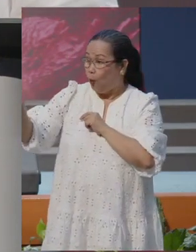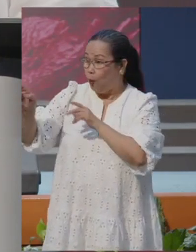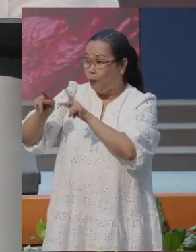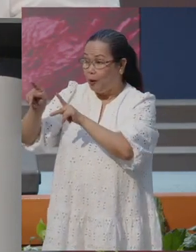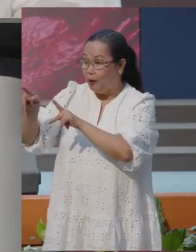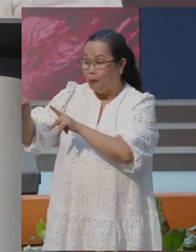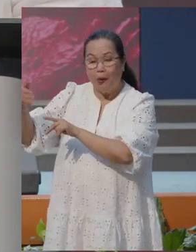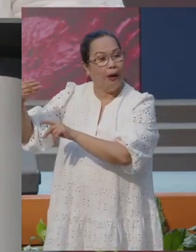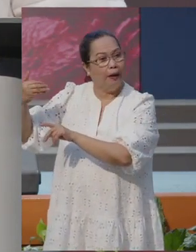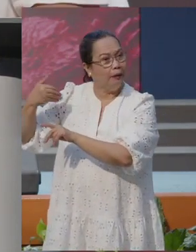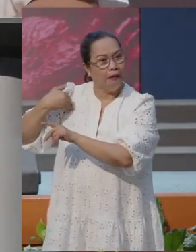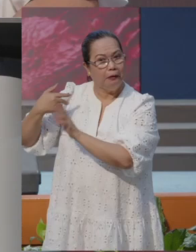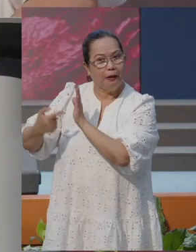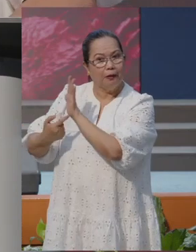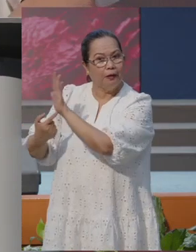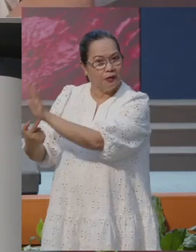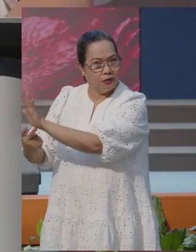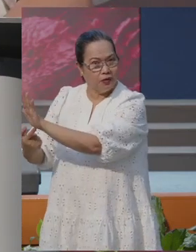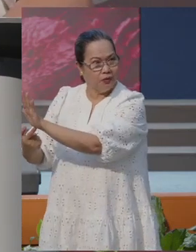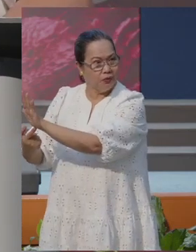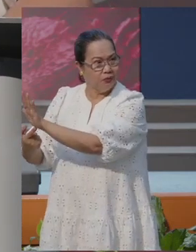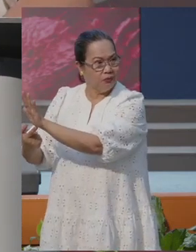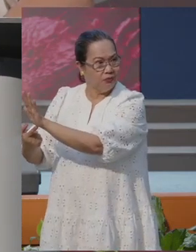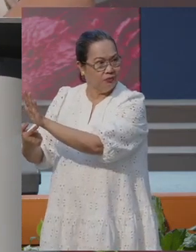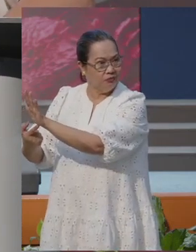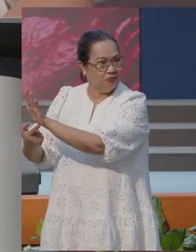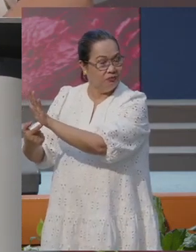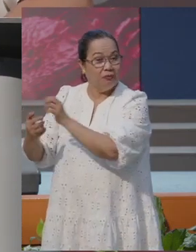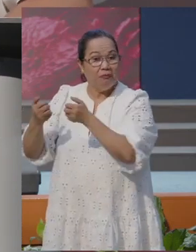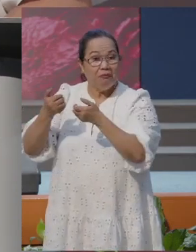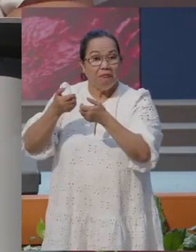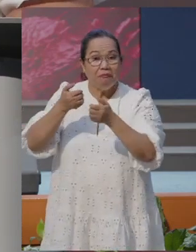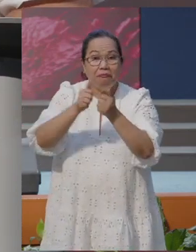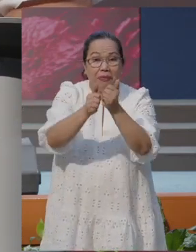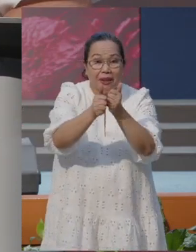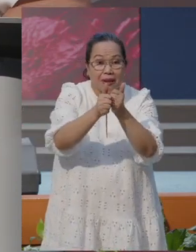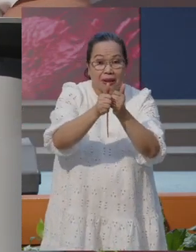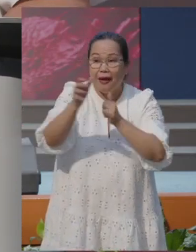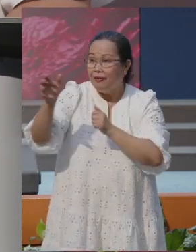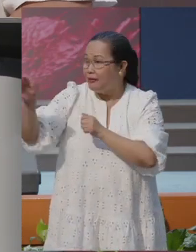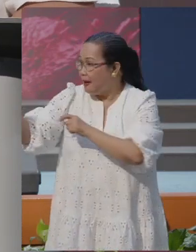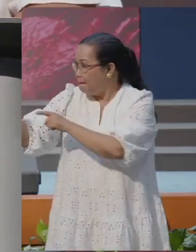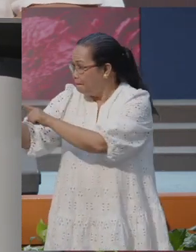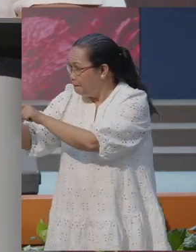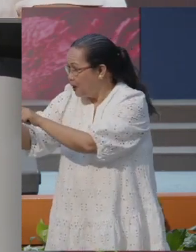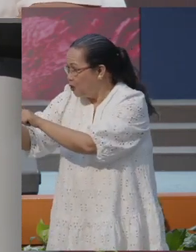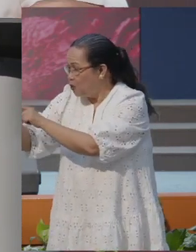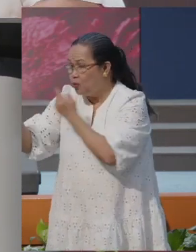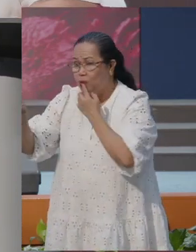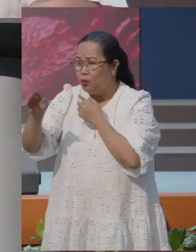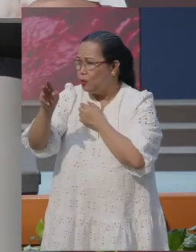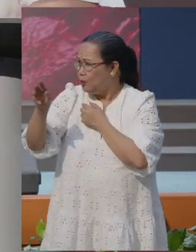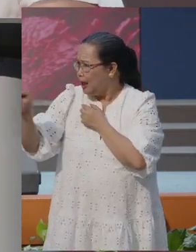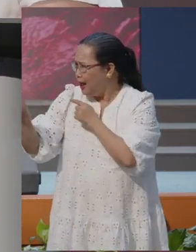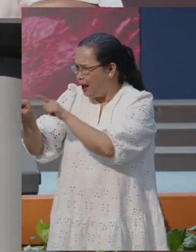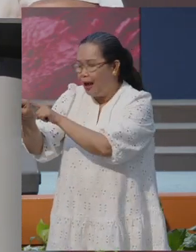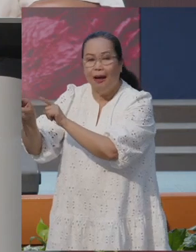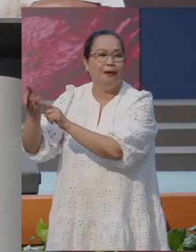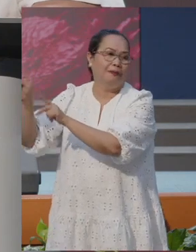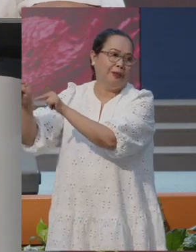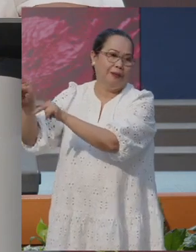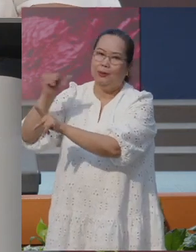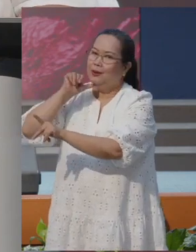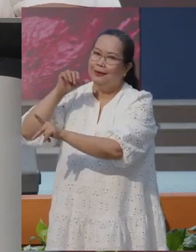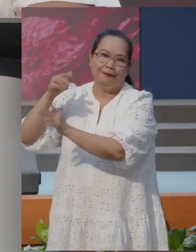it has not been given." Merong them. at sa kanila hindi ibibigay.